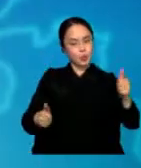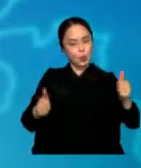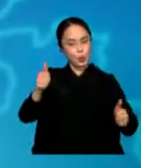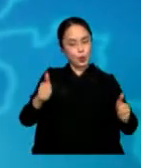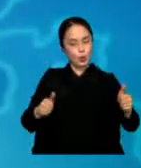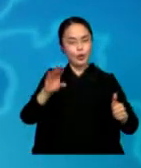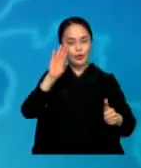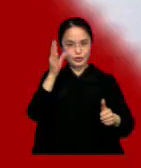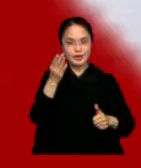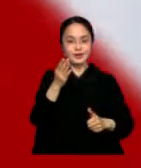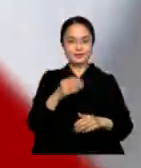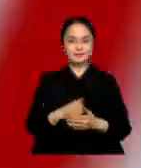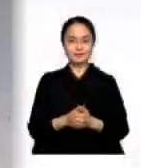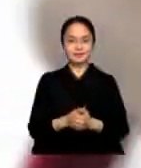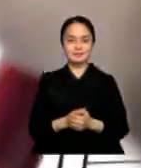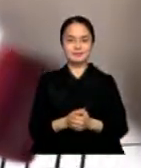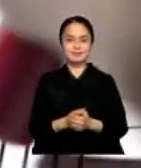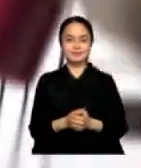김도훈 기자입니다